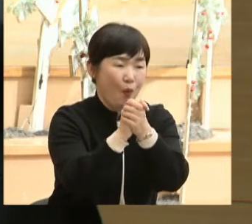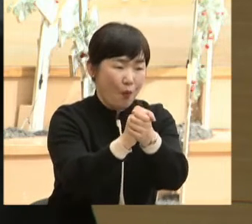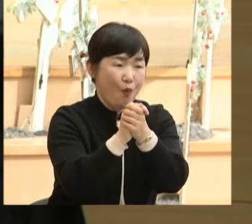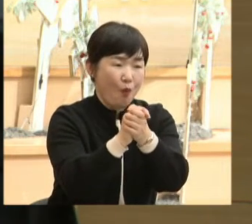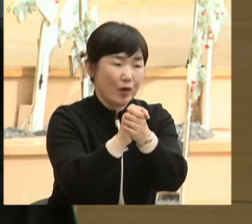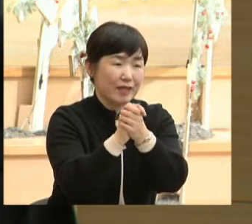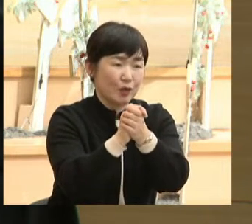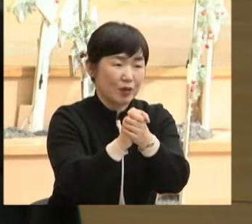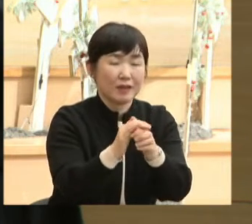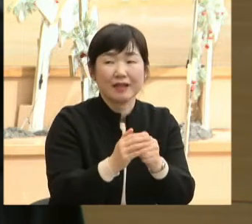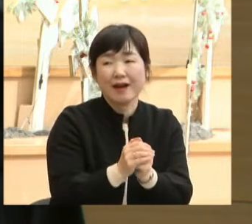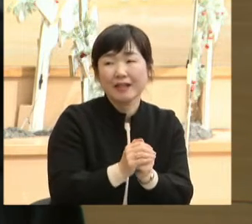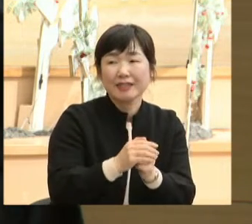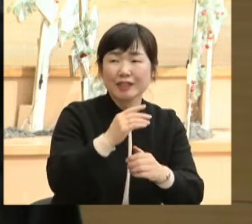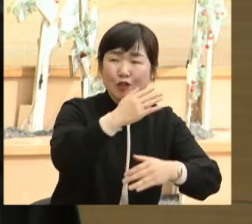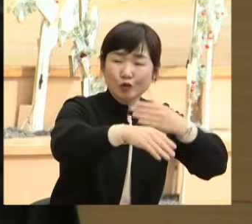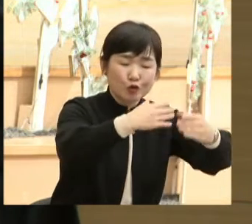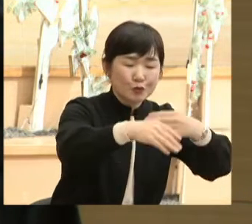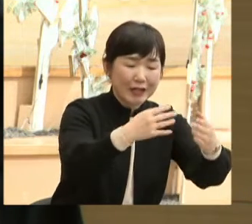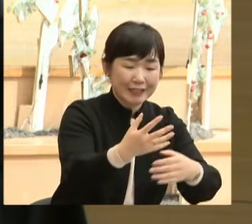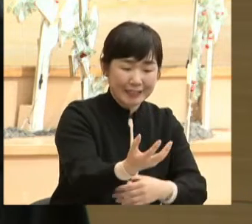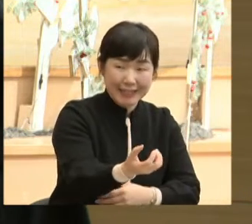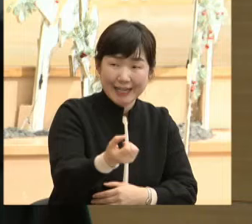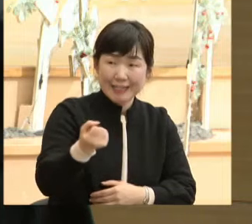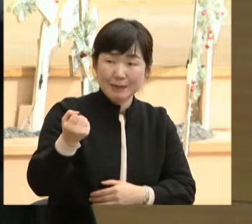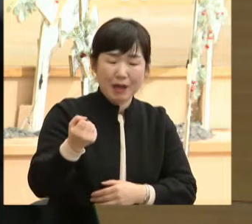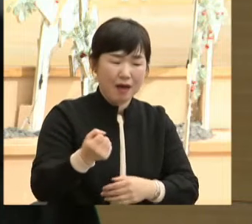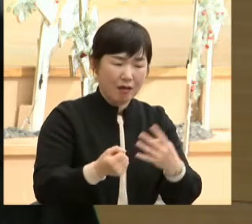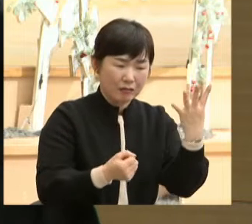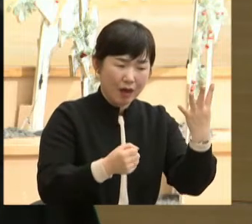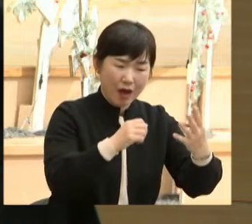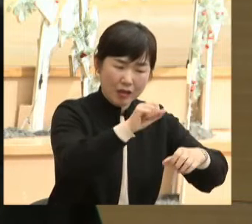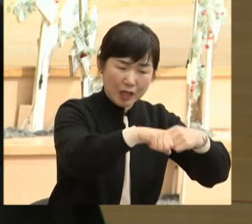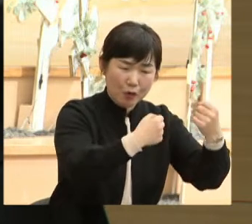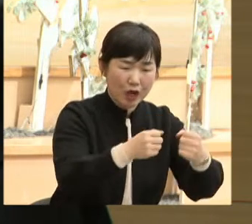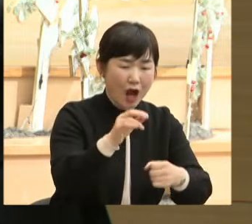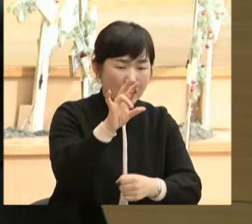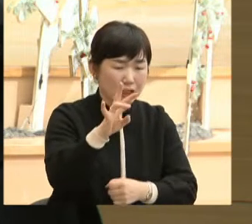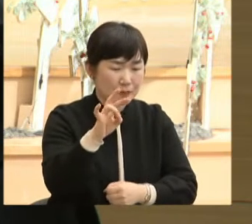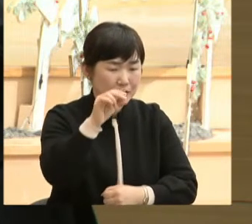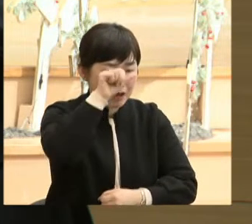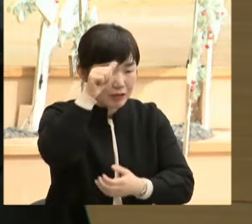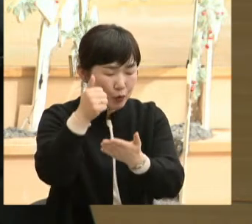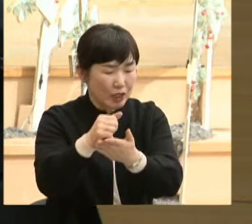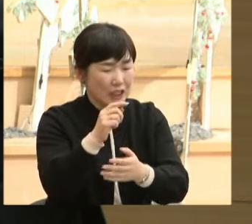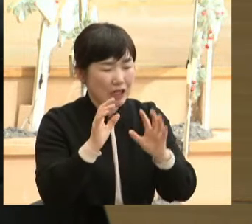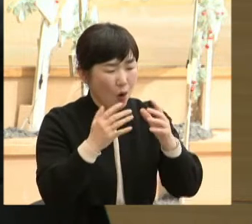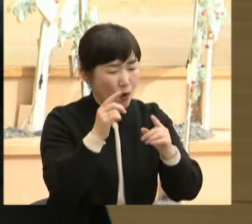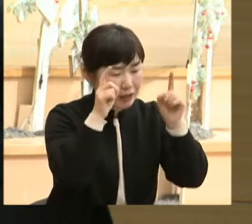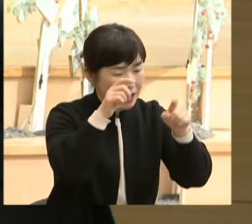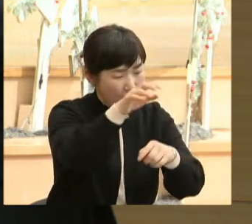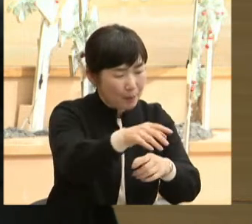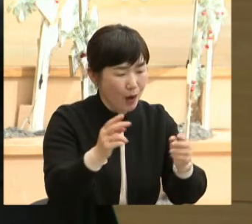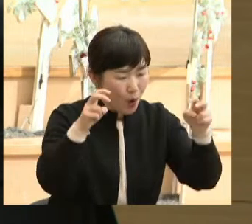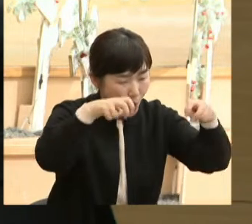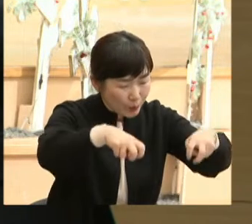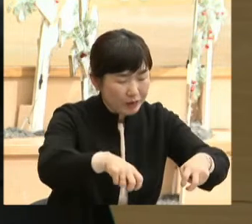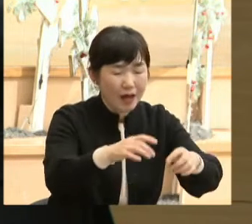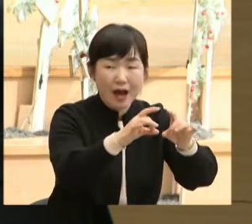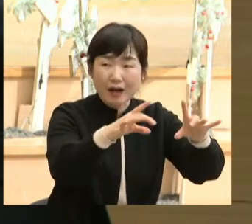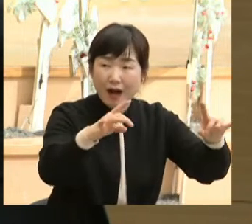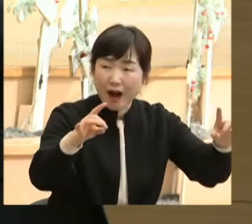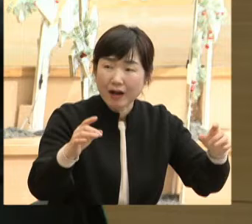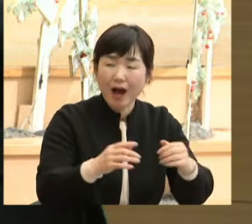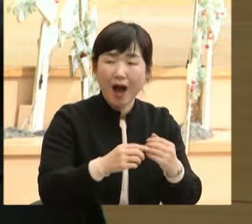시장 그 두 마리를 취하시면 내 생물과 24 장로들이 그어린양 앞에 엎드려 각각 거문고와